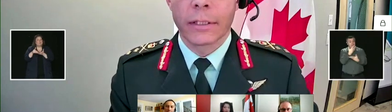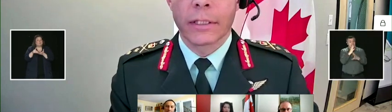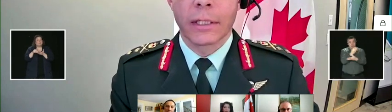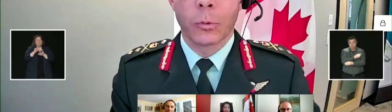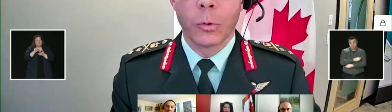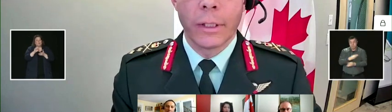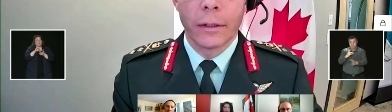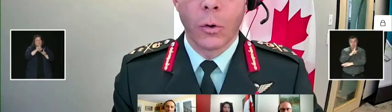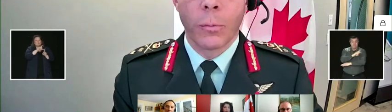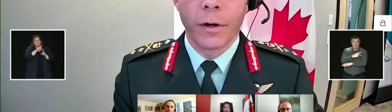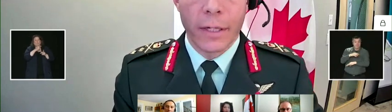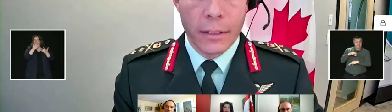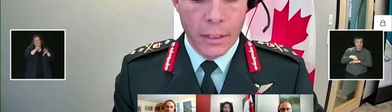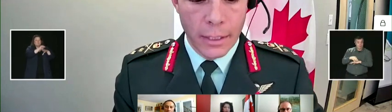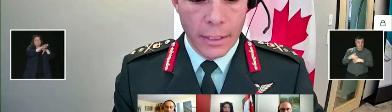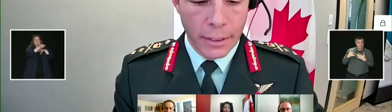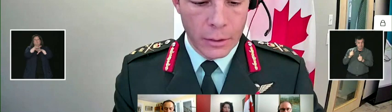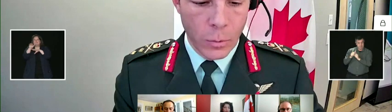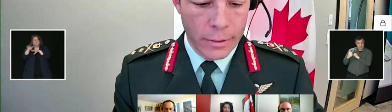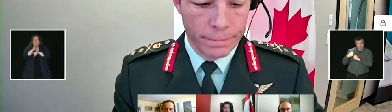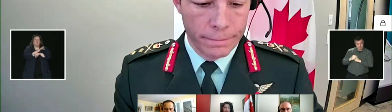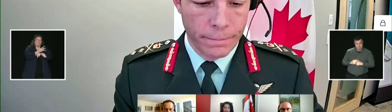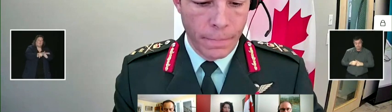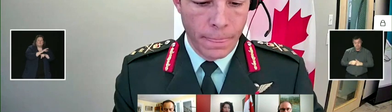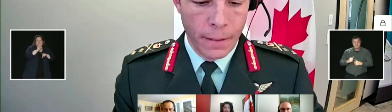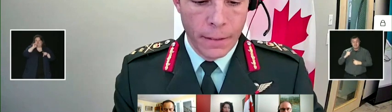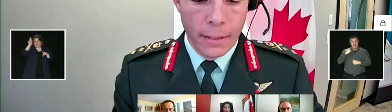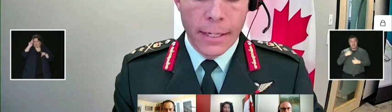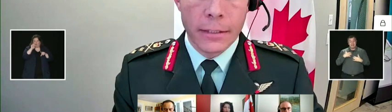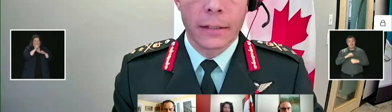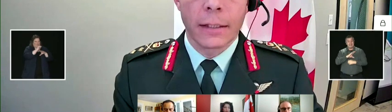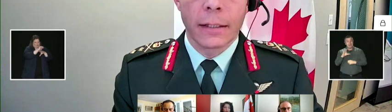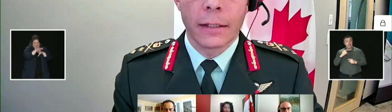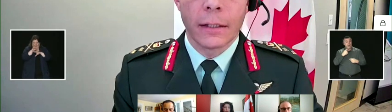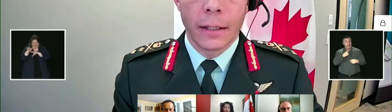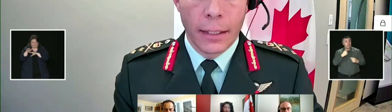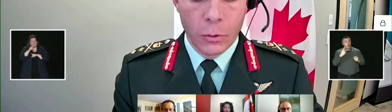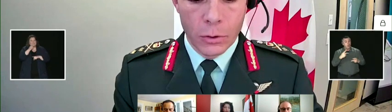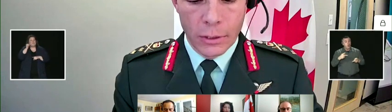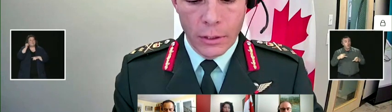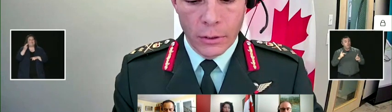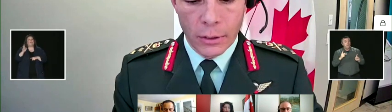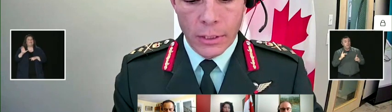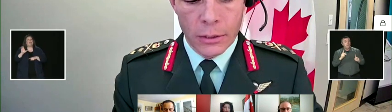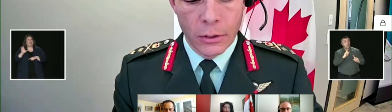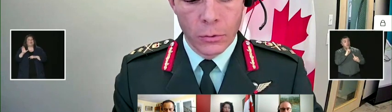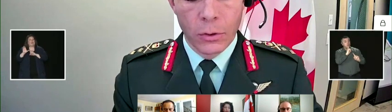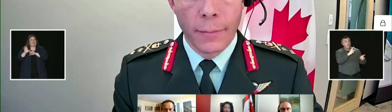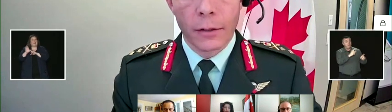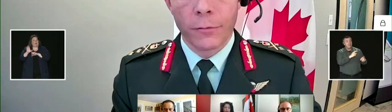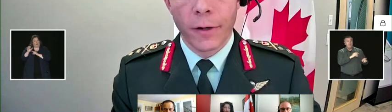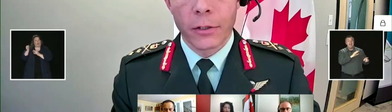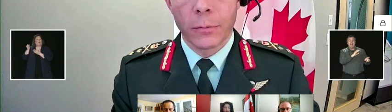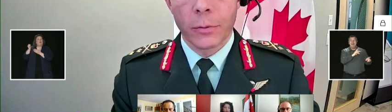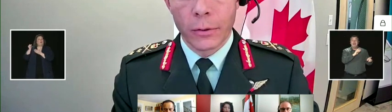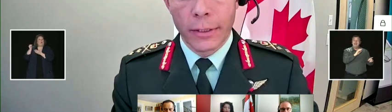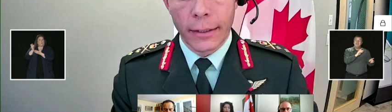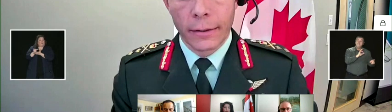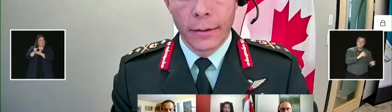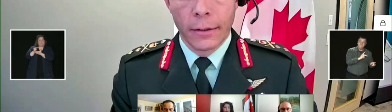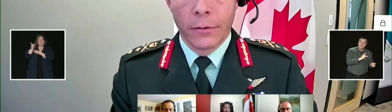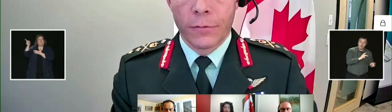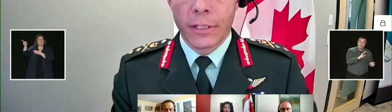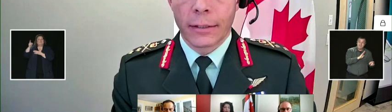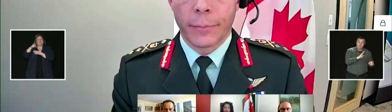ont été distribuées aux provinces et territoires. Hier, Santé Canada a annoncé l'autorisation d'une demande de